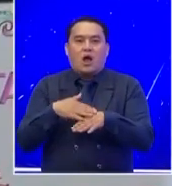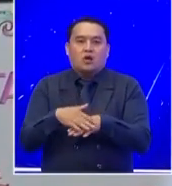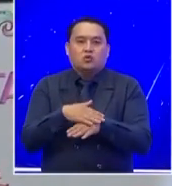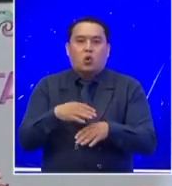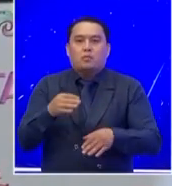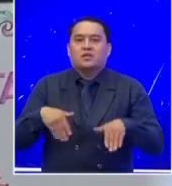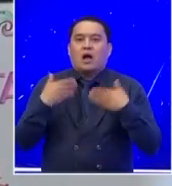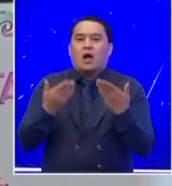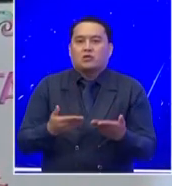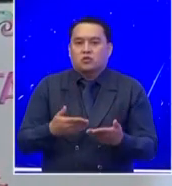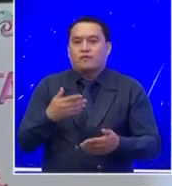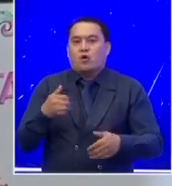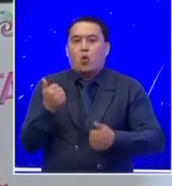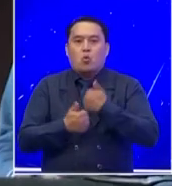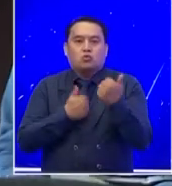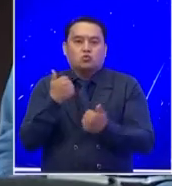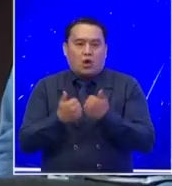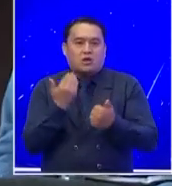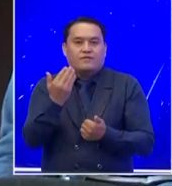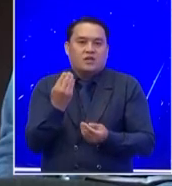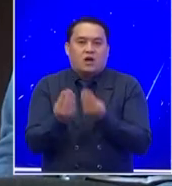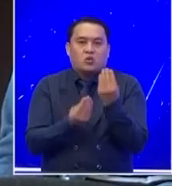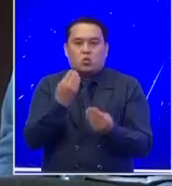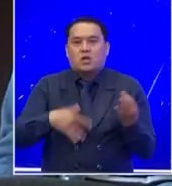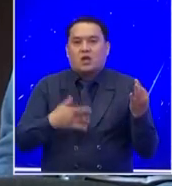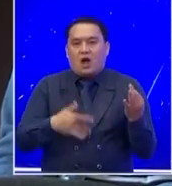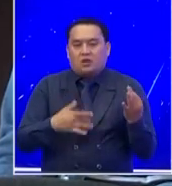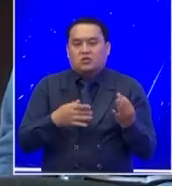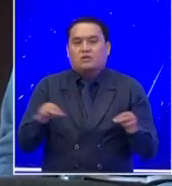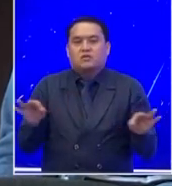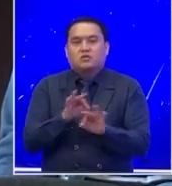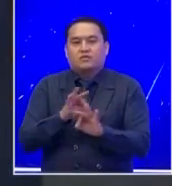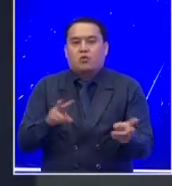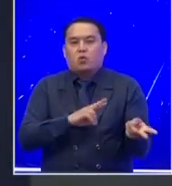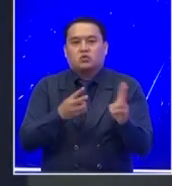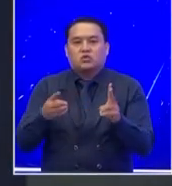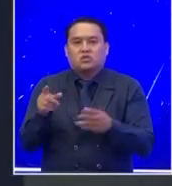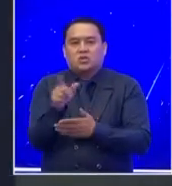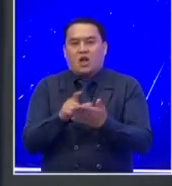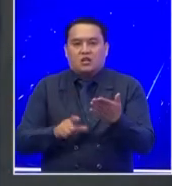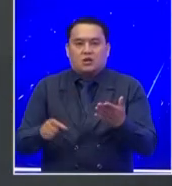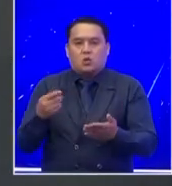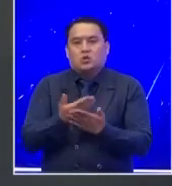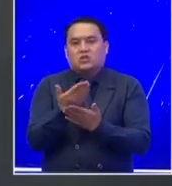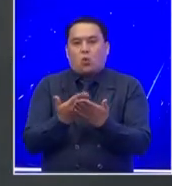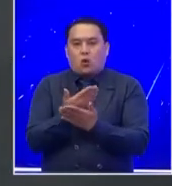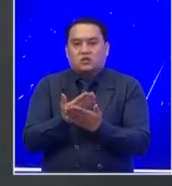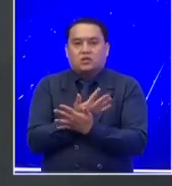зрительский суд представлены видео конкурсантов. Их игра на инструментах, вокальное исполнение, художественное чтение и изобразительное